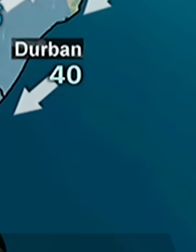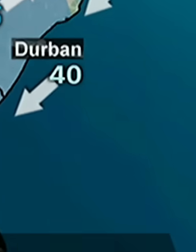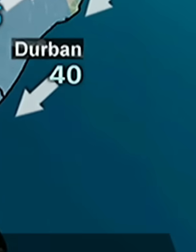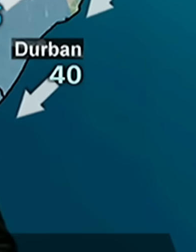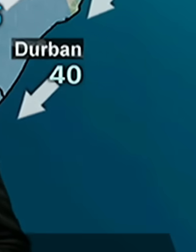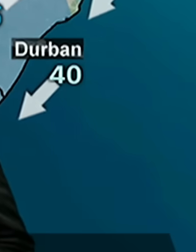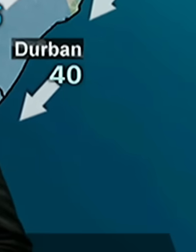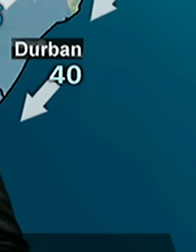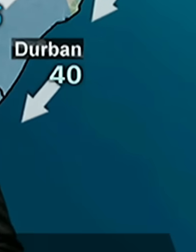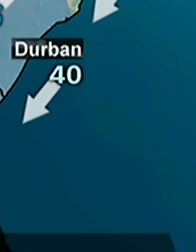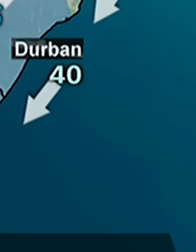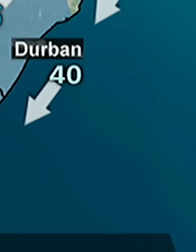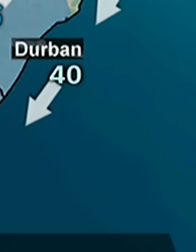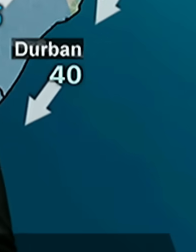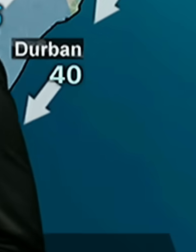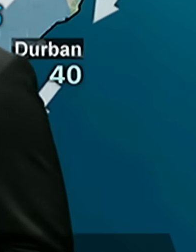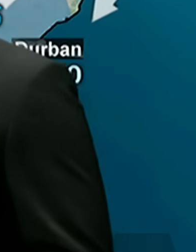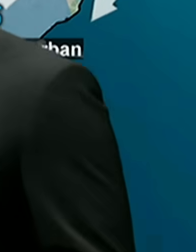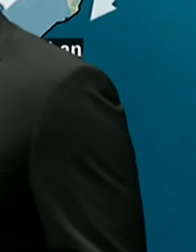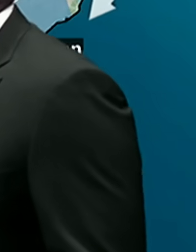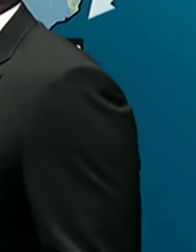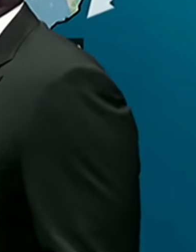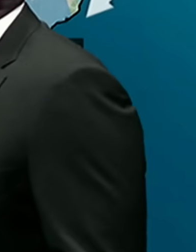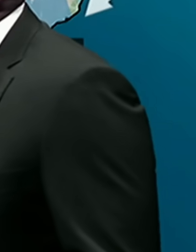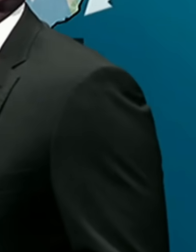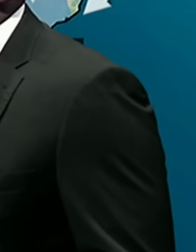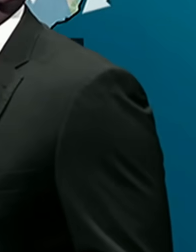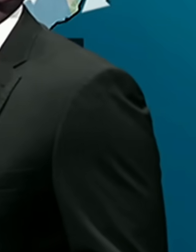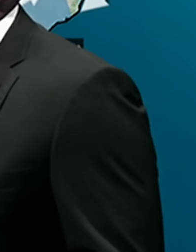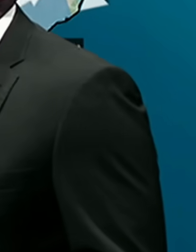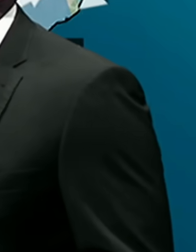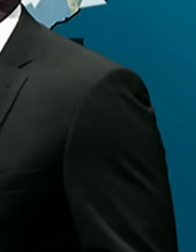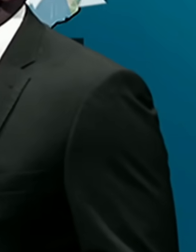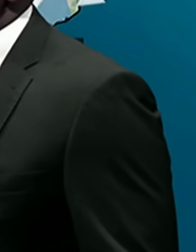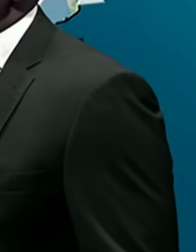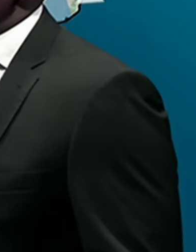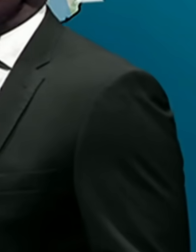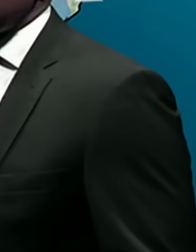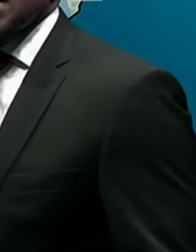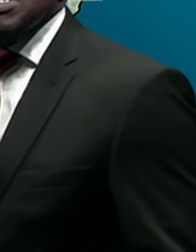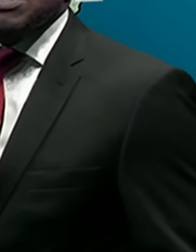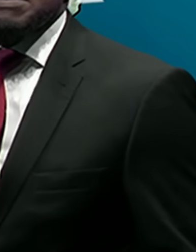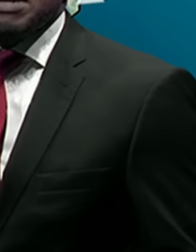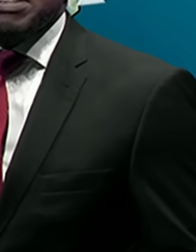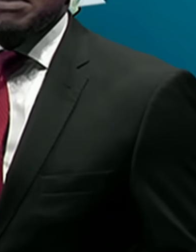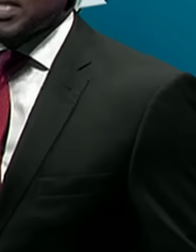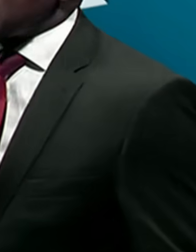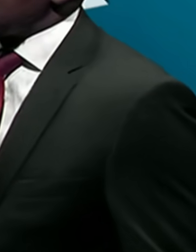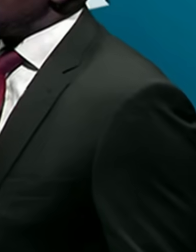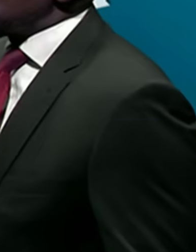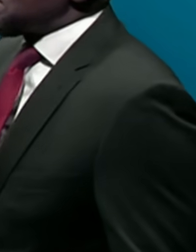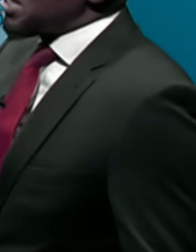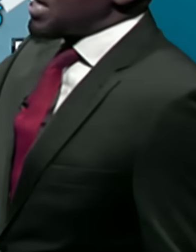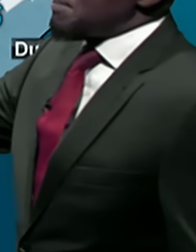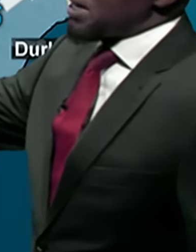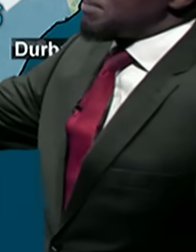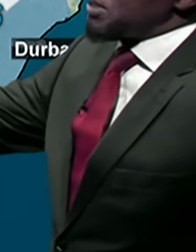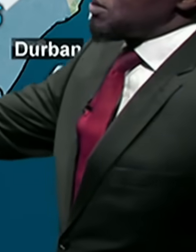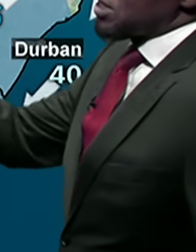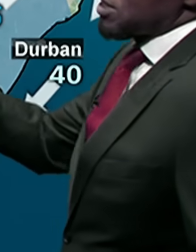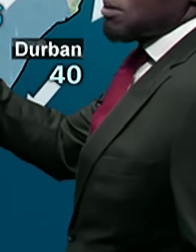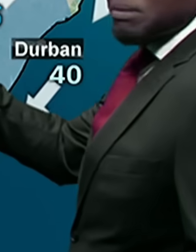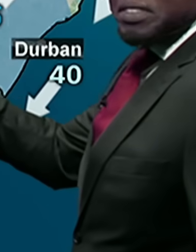Tato khatsedi ke le bo ba bo mo mo za bele pisa ma jeno hlakile hore ba ponga ka pa prima o jela ka ka pa shebela o tla bela fela pula tse hlakileng o di bona hala